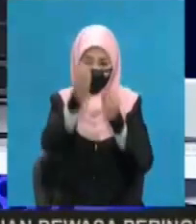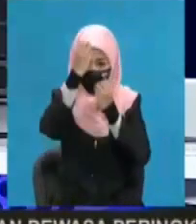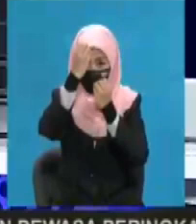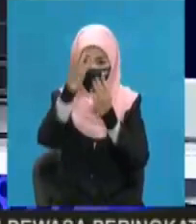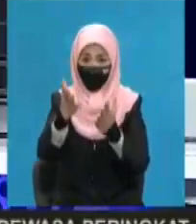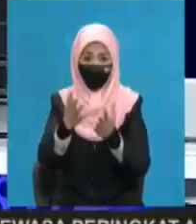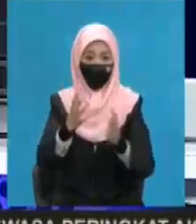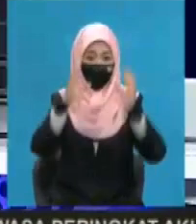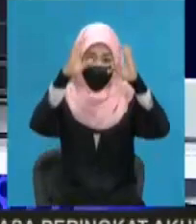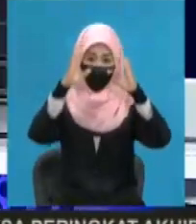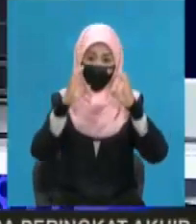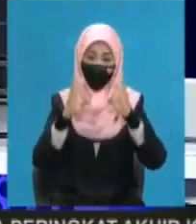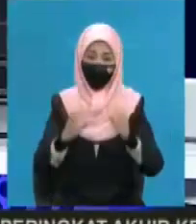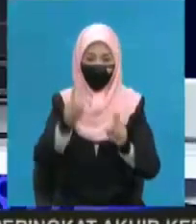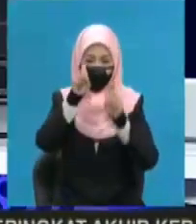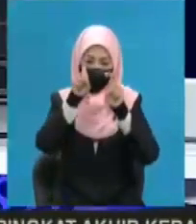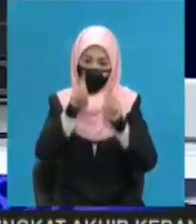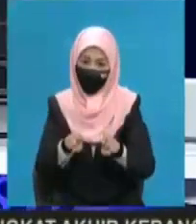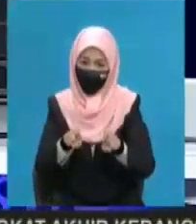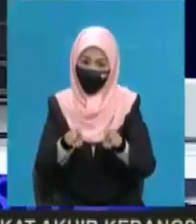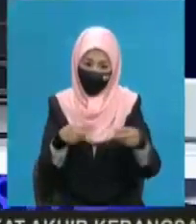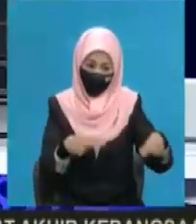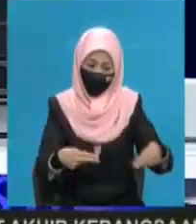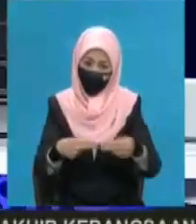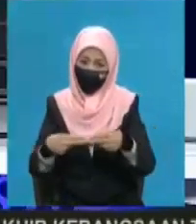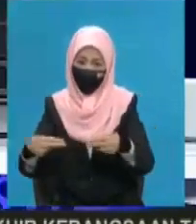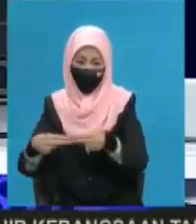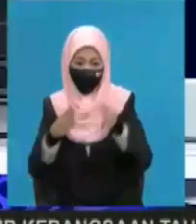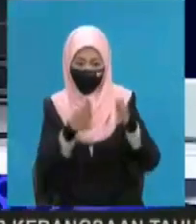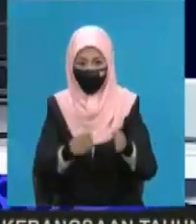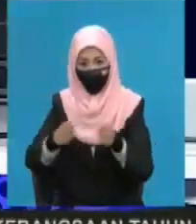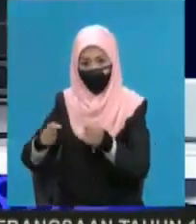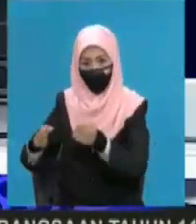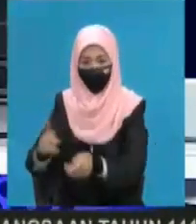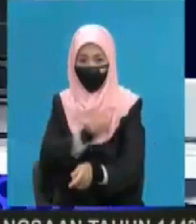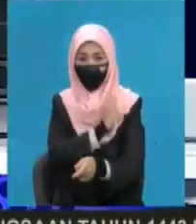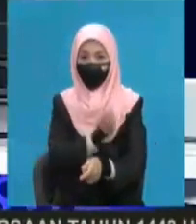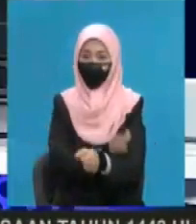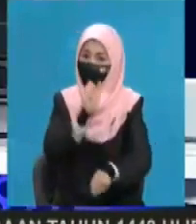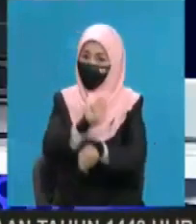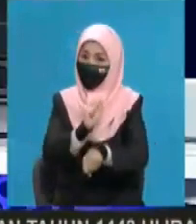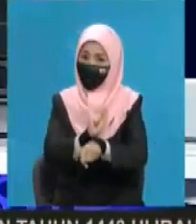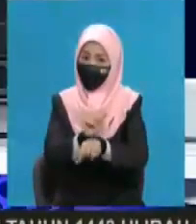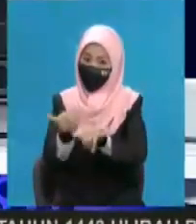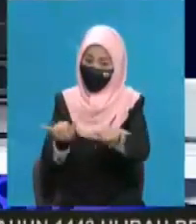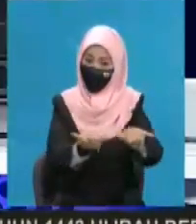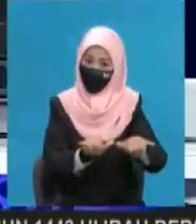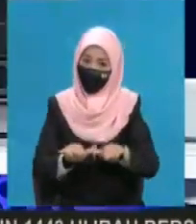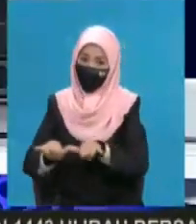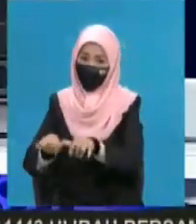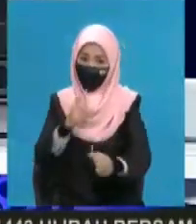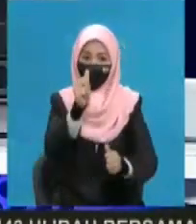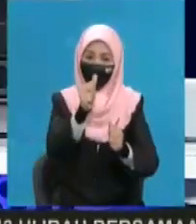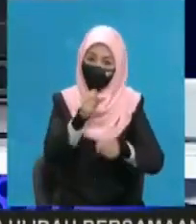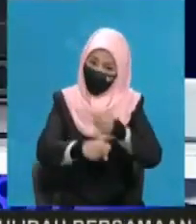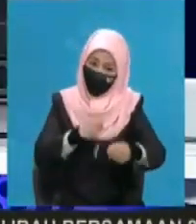memaklumkan kaedah tersebut bagi memastikan kesinambungan penyusunan perangkaan tenaga kerja yang konsisten dari